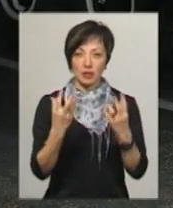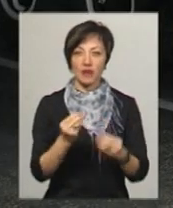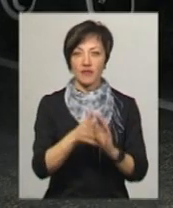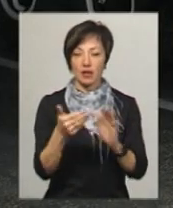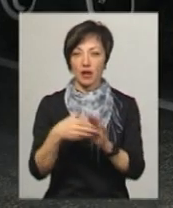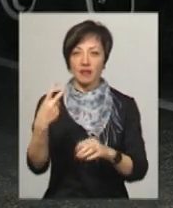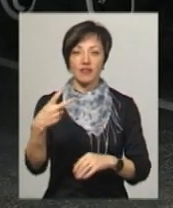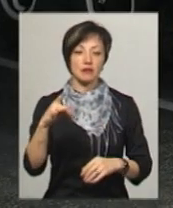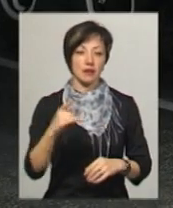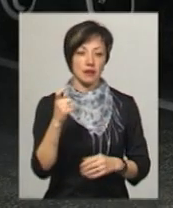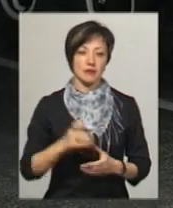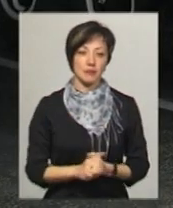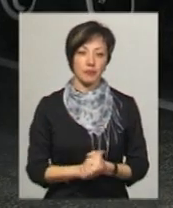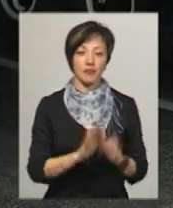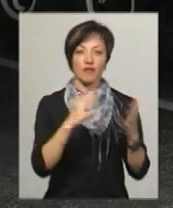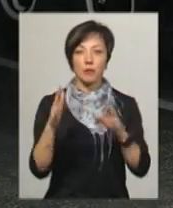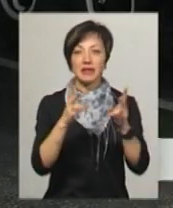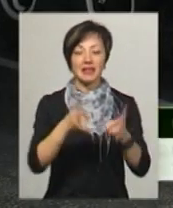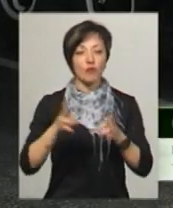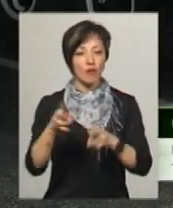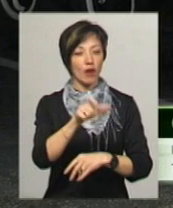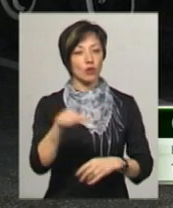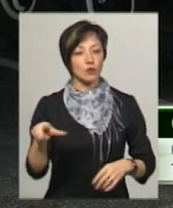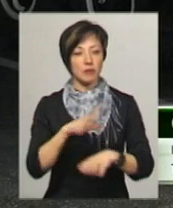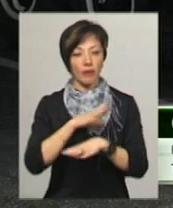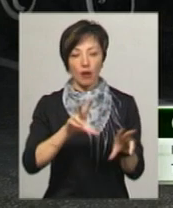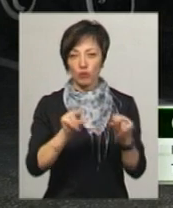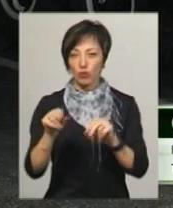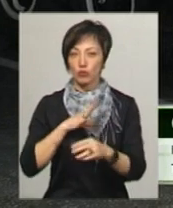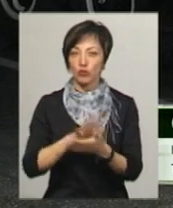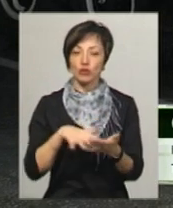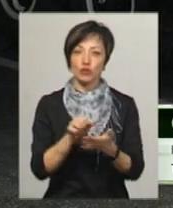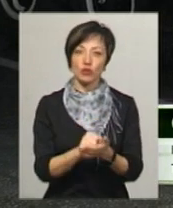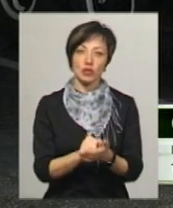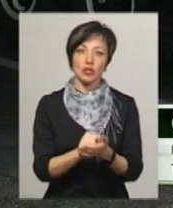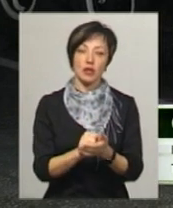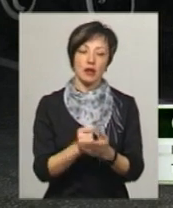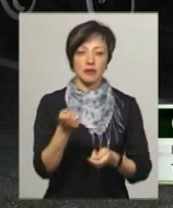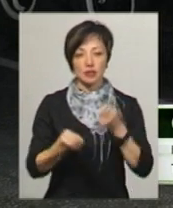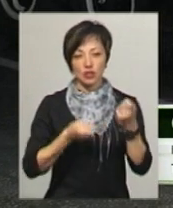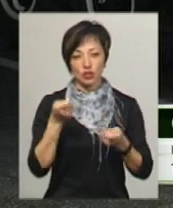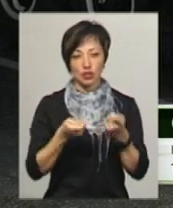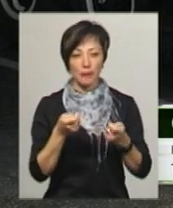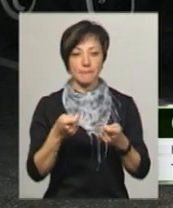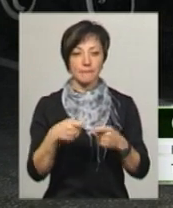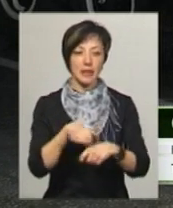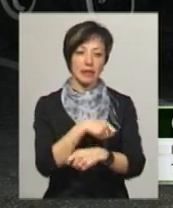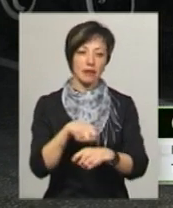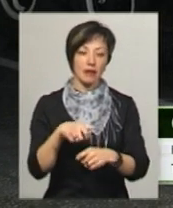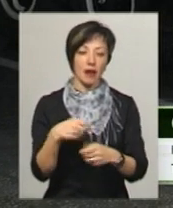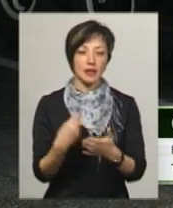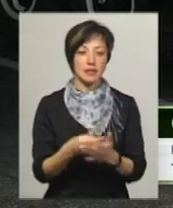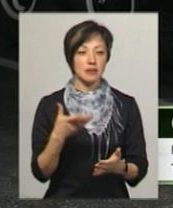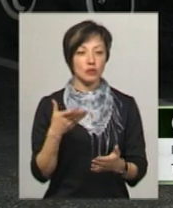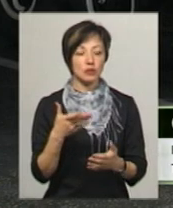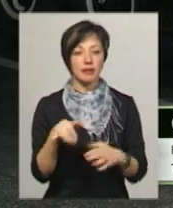понад 20 разів. Випадків травмування осіб не було. Були пошкодження, незначні пошкодження матеріальних